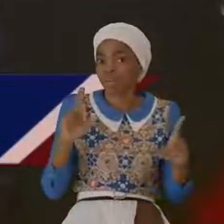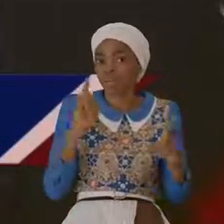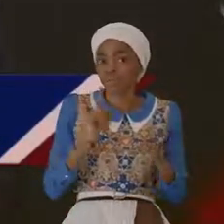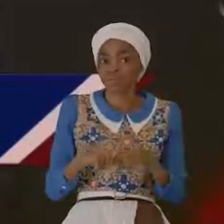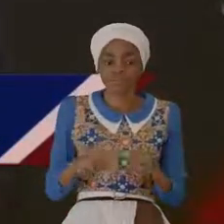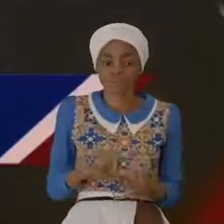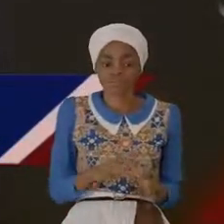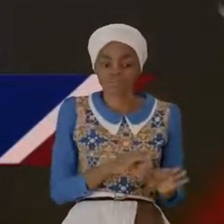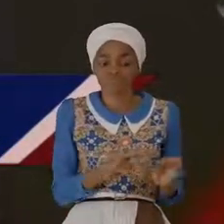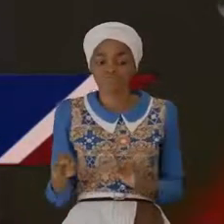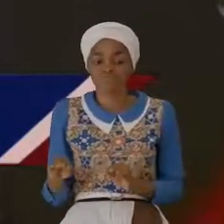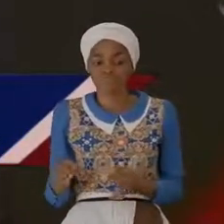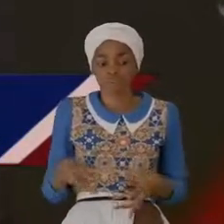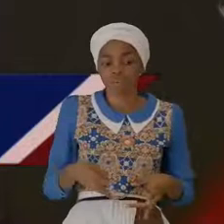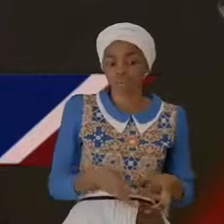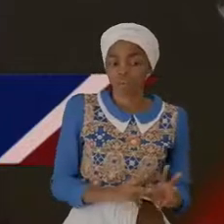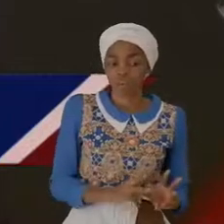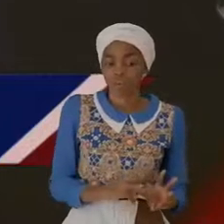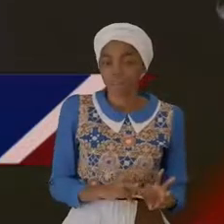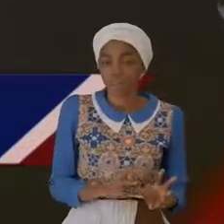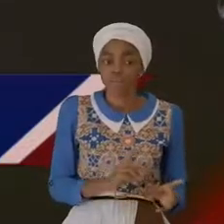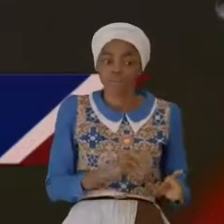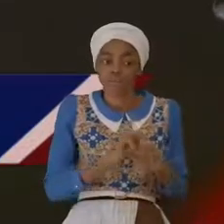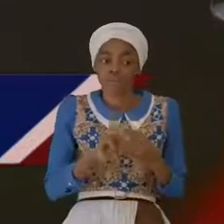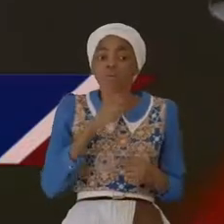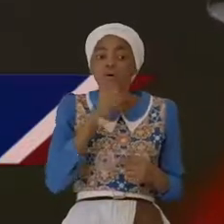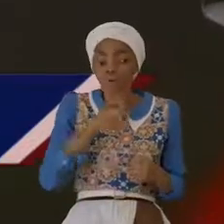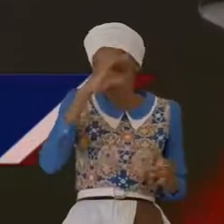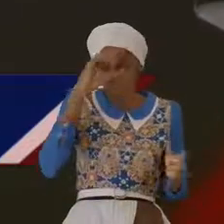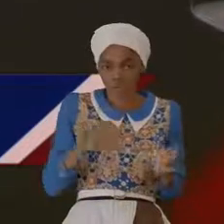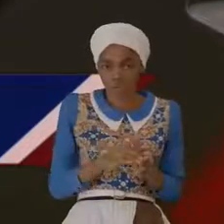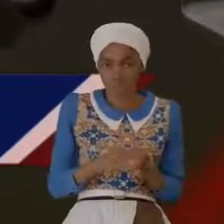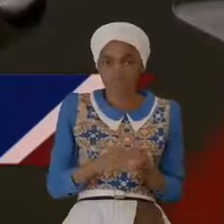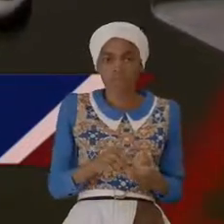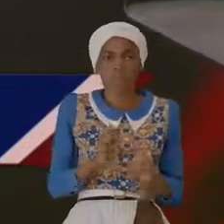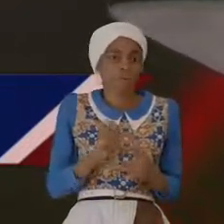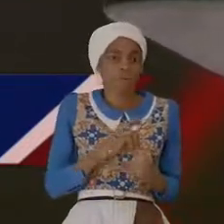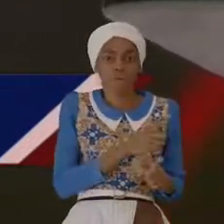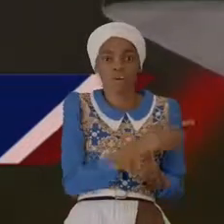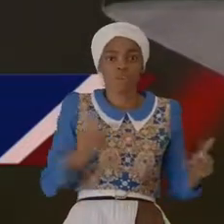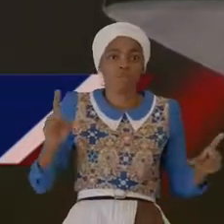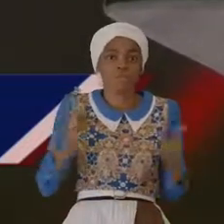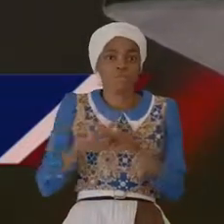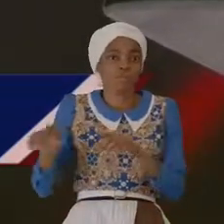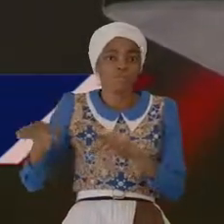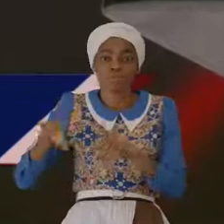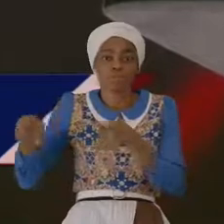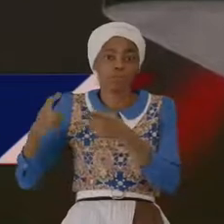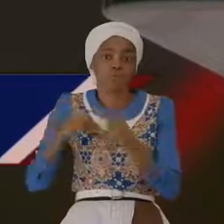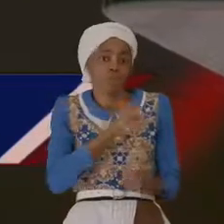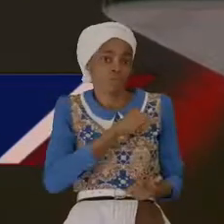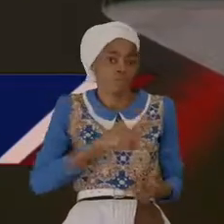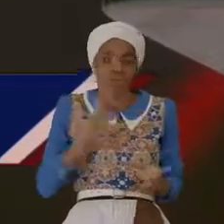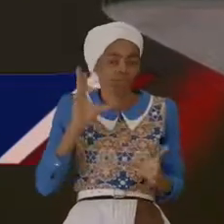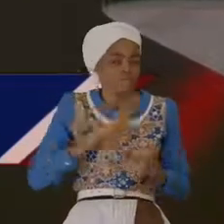n'est pas la liberté pour quitter la voie de la nouvelle alliance et la liberté pour aller à la circoncision. Non, faut